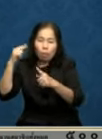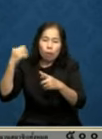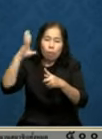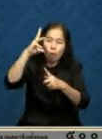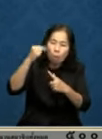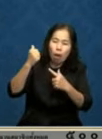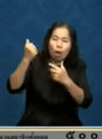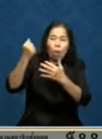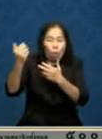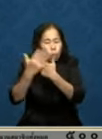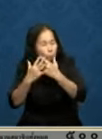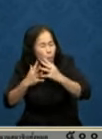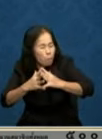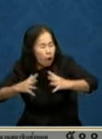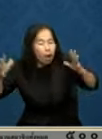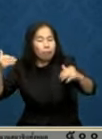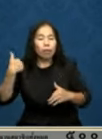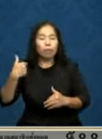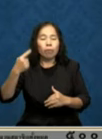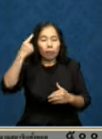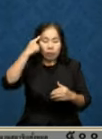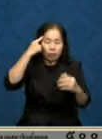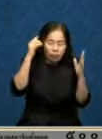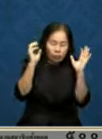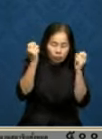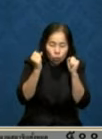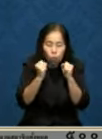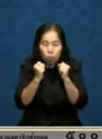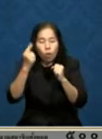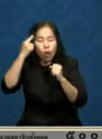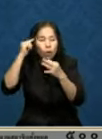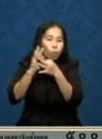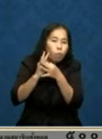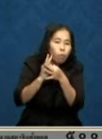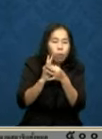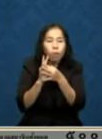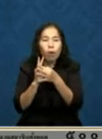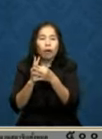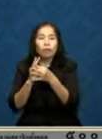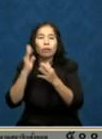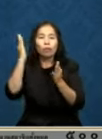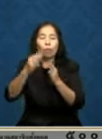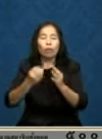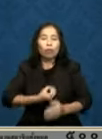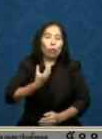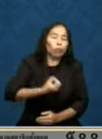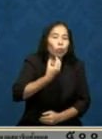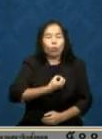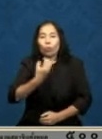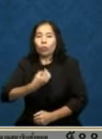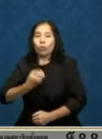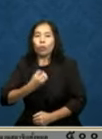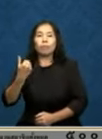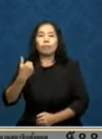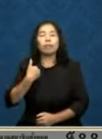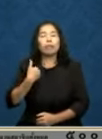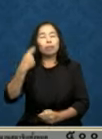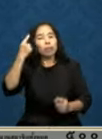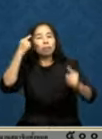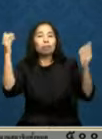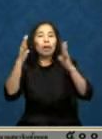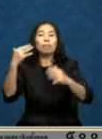จะทำให้มีการเกิดอาการวิตกกังวลส่งผลไปถึงการเกิดโรคตื่นตระหนกหรือว่า panic disorder นั่นเ